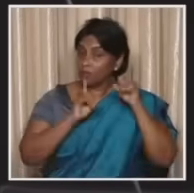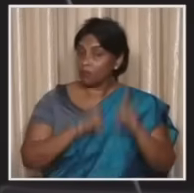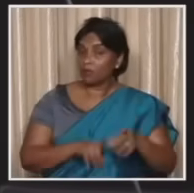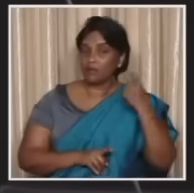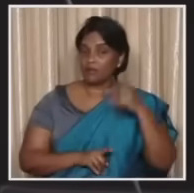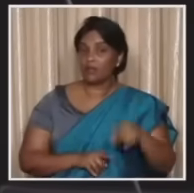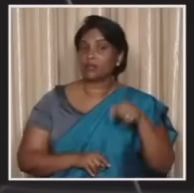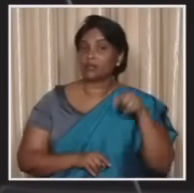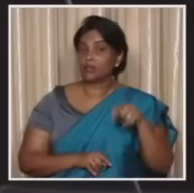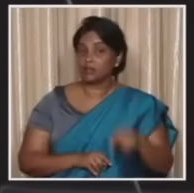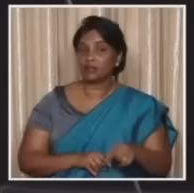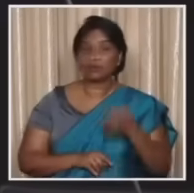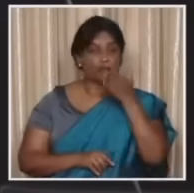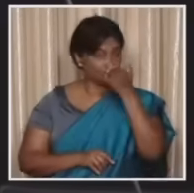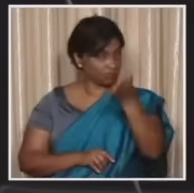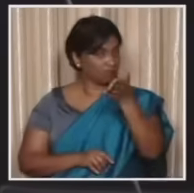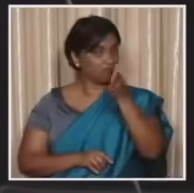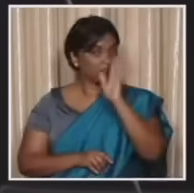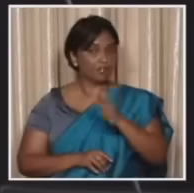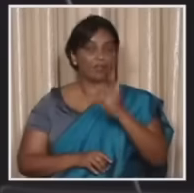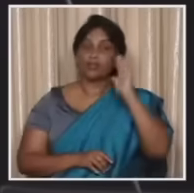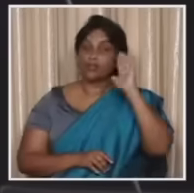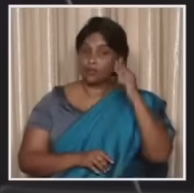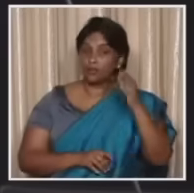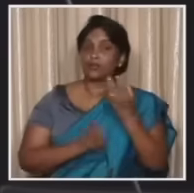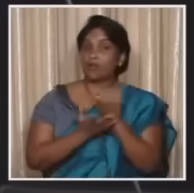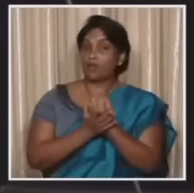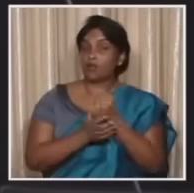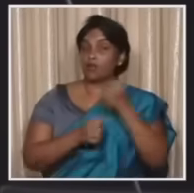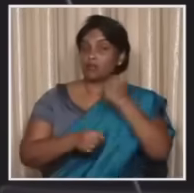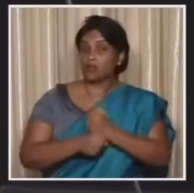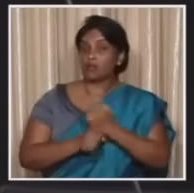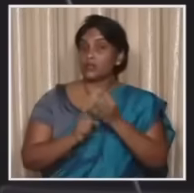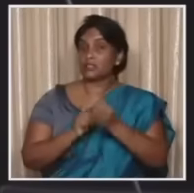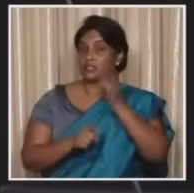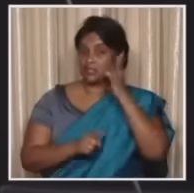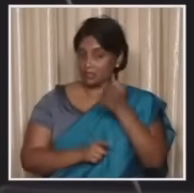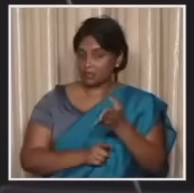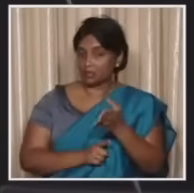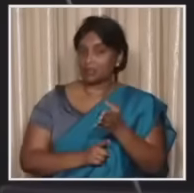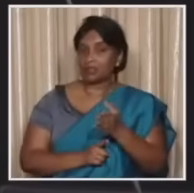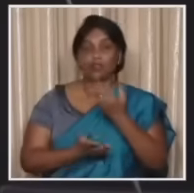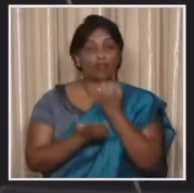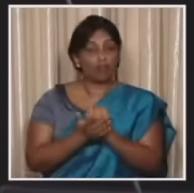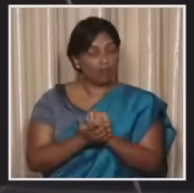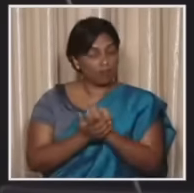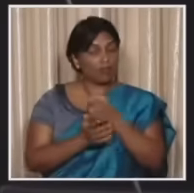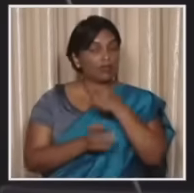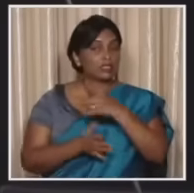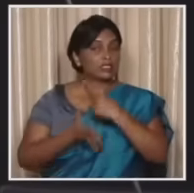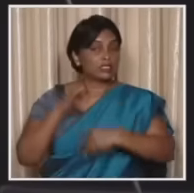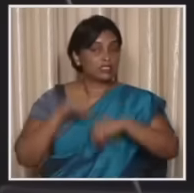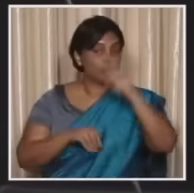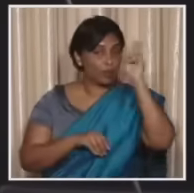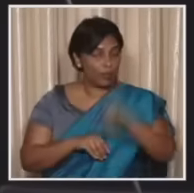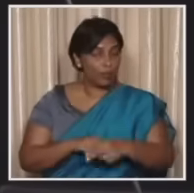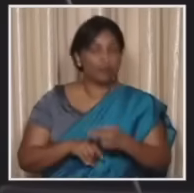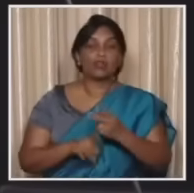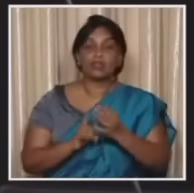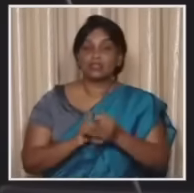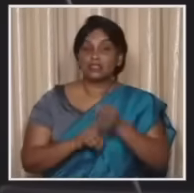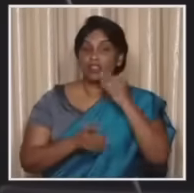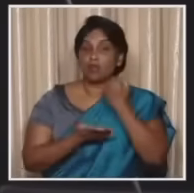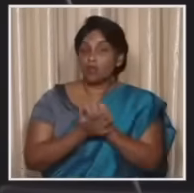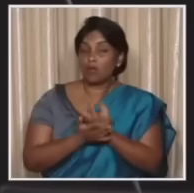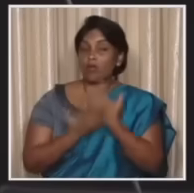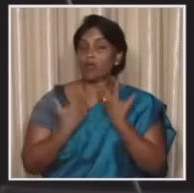නිසා දැන් ඔබතුමන්ලා විශේෂයෙන්ම මේ පොහොට්ටු ආණ්ඩුවේ ජනාධිපතිතුමා පොහොට්ටුවෙන් ඡන්දෙන් ආපු ජනාධිපතිතුමා